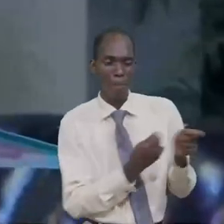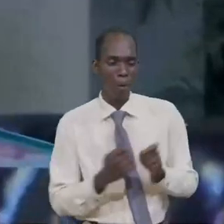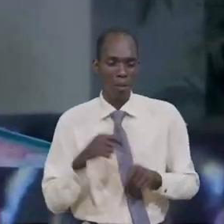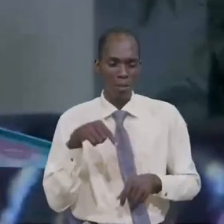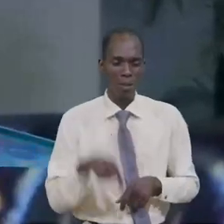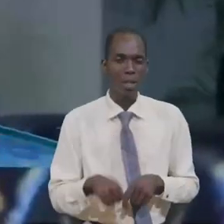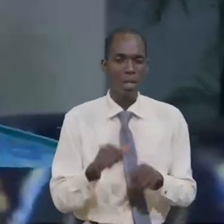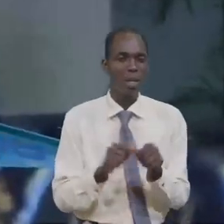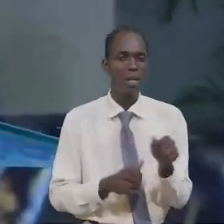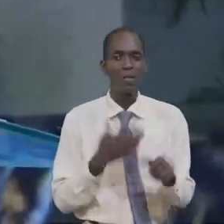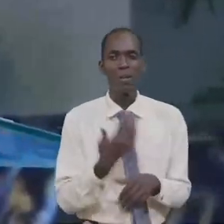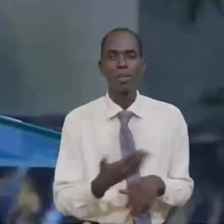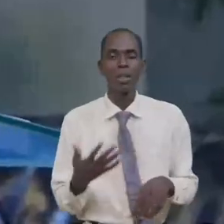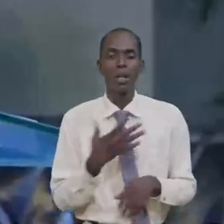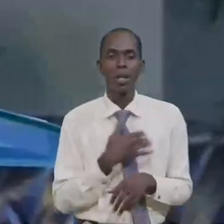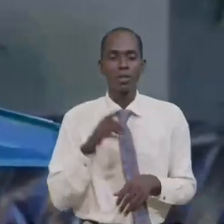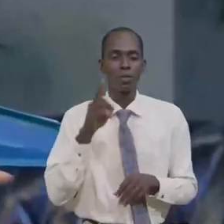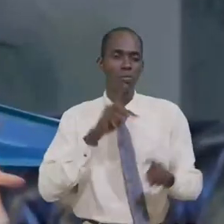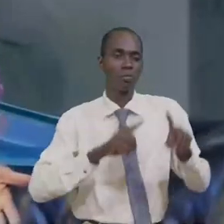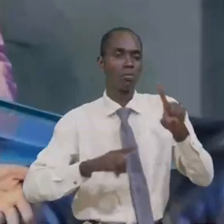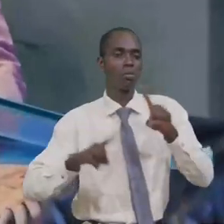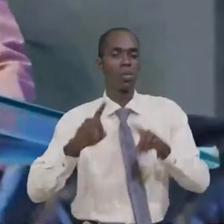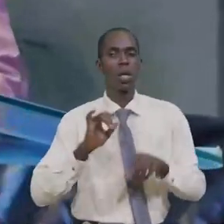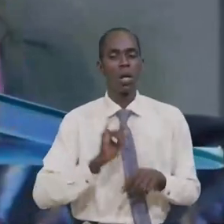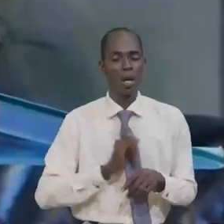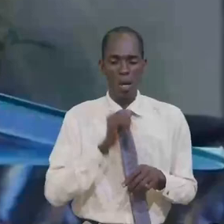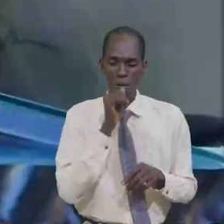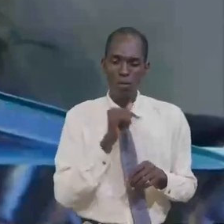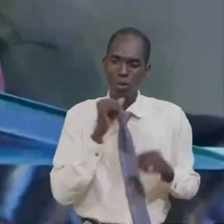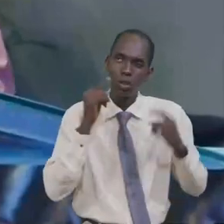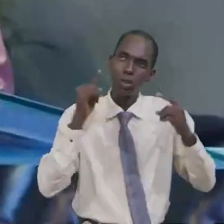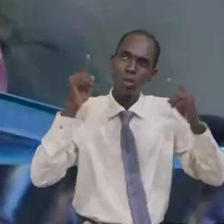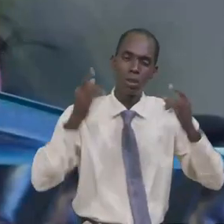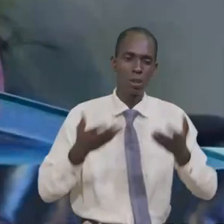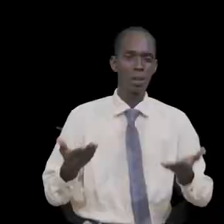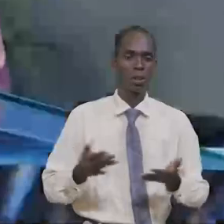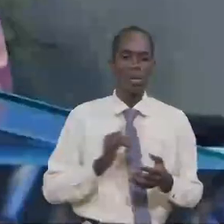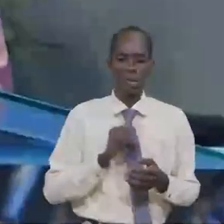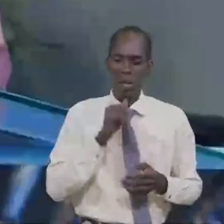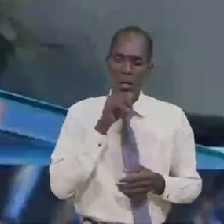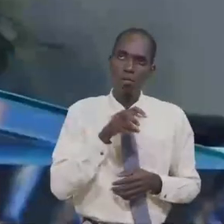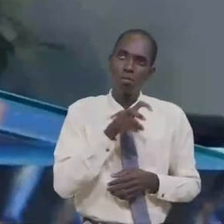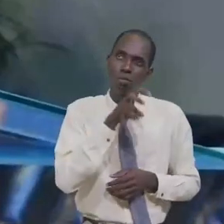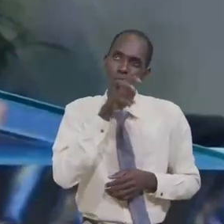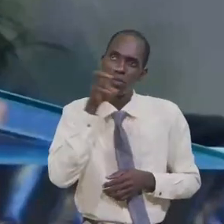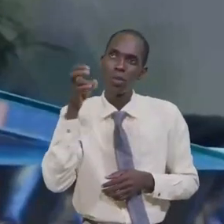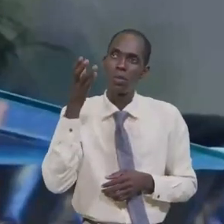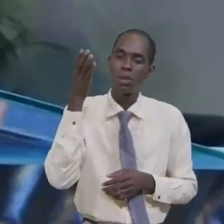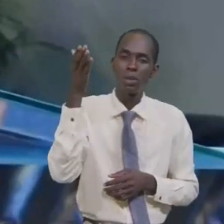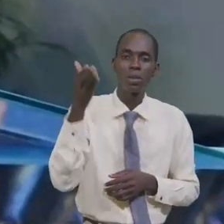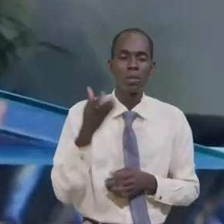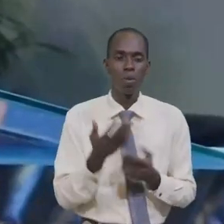et tu dis je ne réussis pas ici je voyage je vais là-bas attends avant de